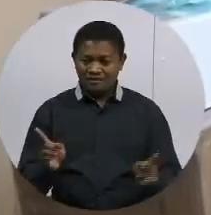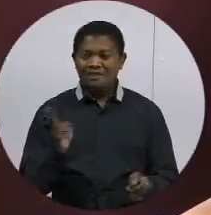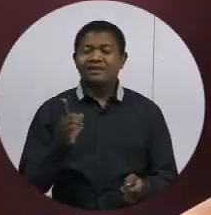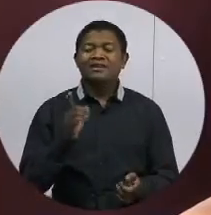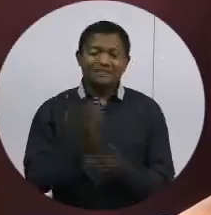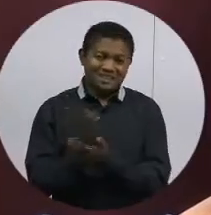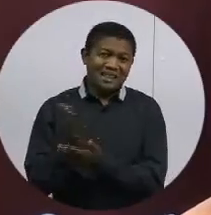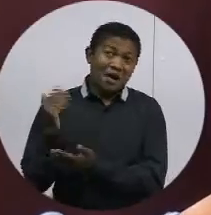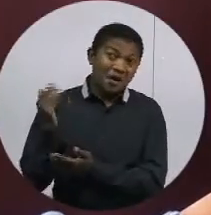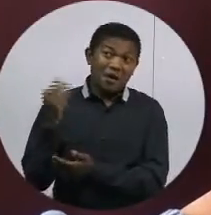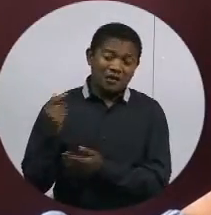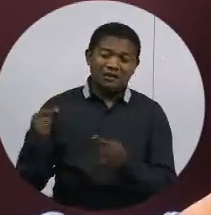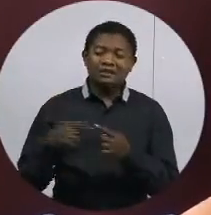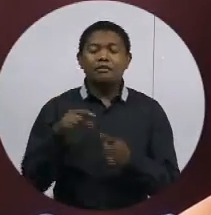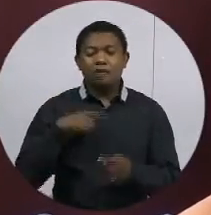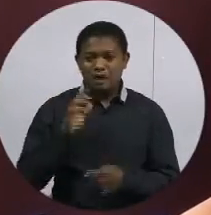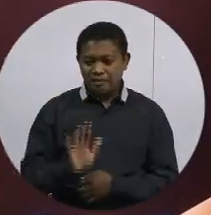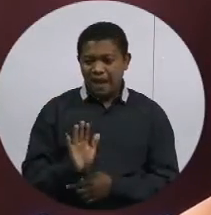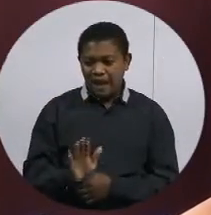fahatongavany mbola misy